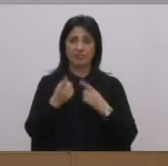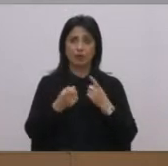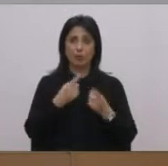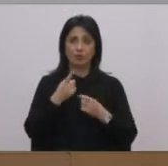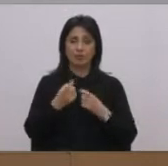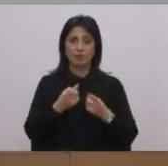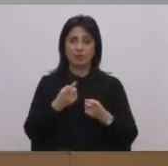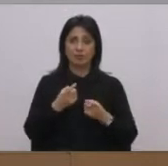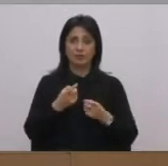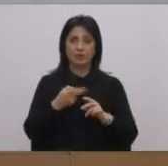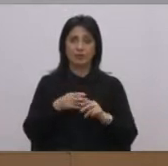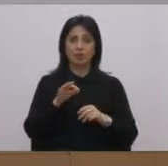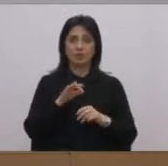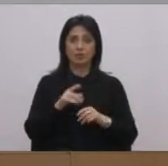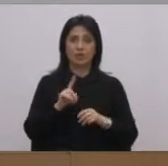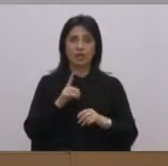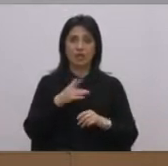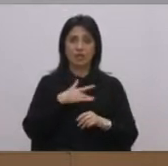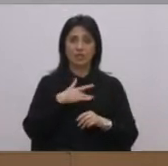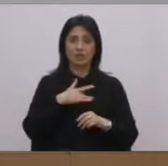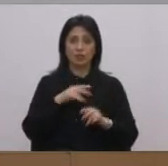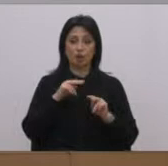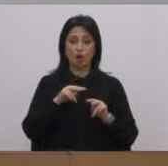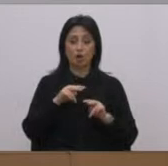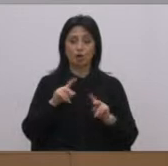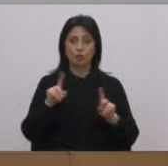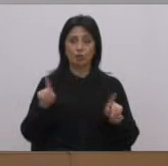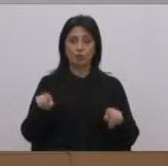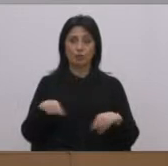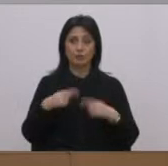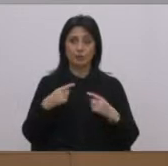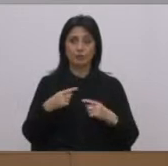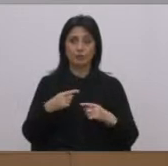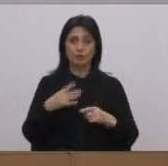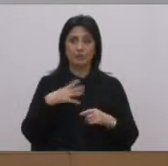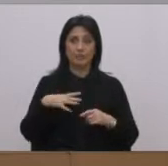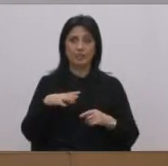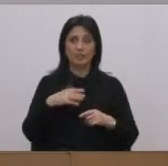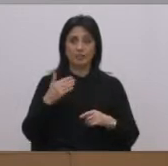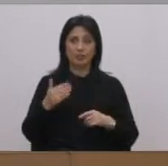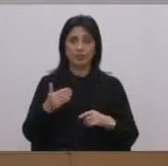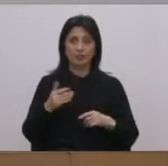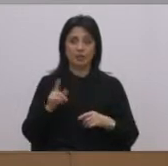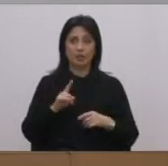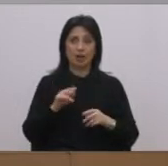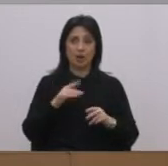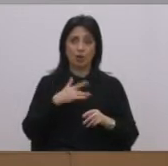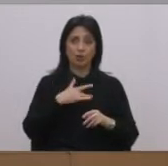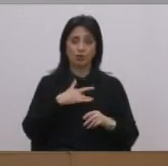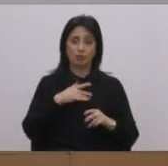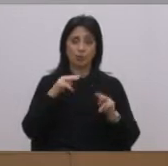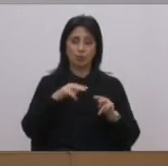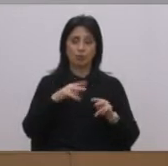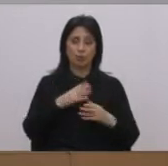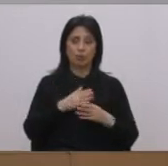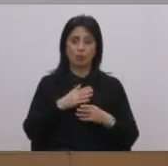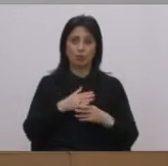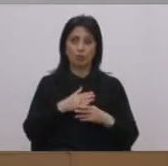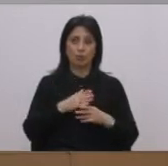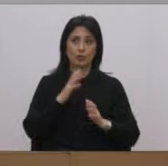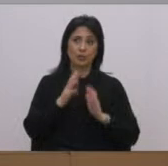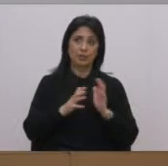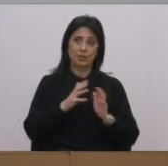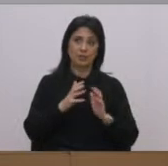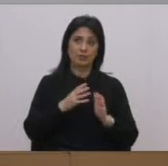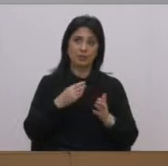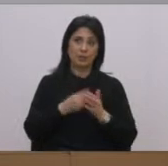ინფორმაცია იმის შესახებ, თუ რა ტიპის კონტროლი ხორციელდება საქართველოს მიერ და რა ტიპის კონტროლი ხორციელდება